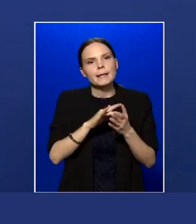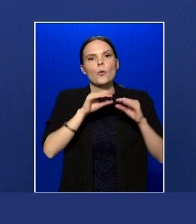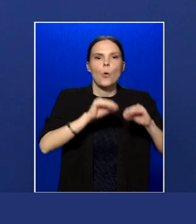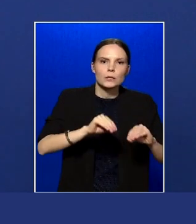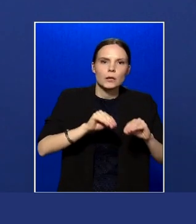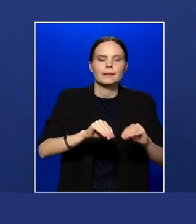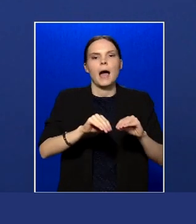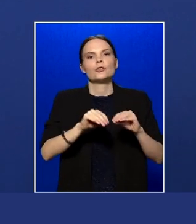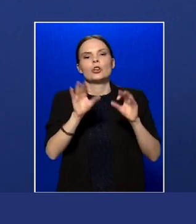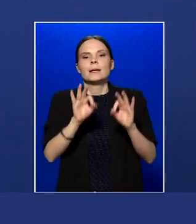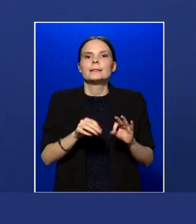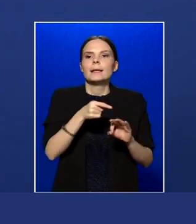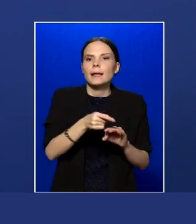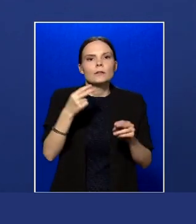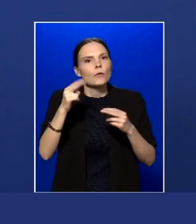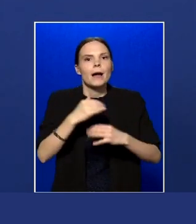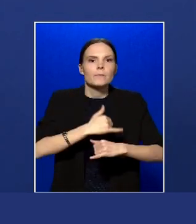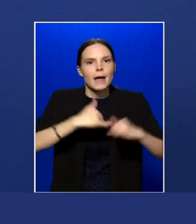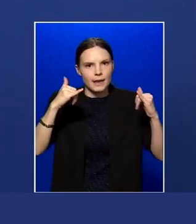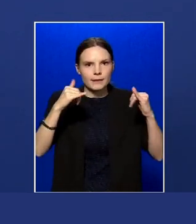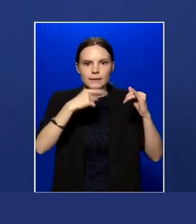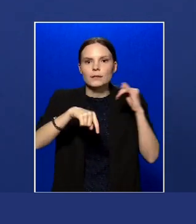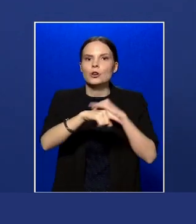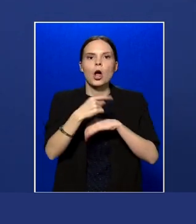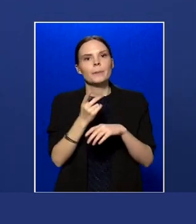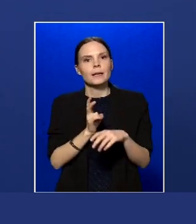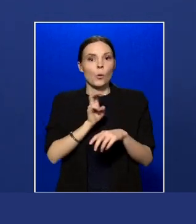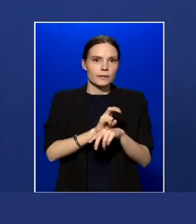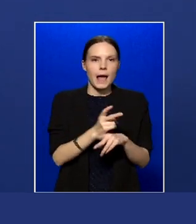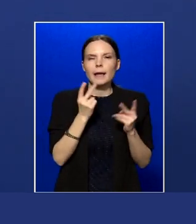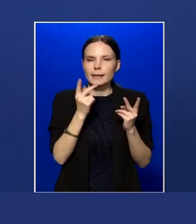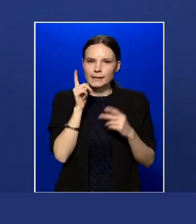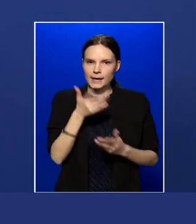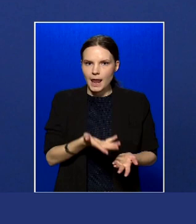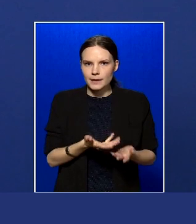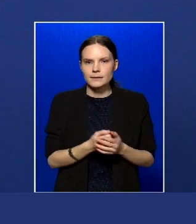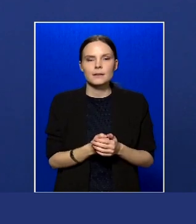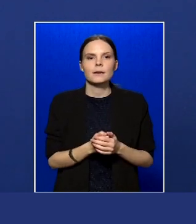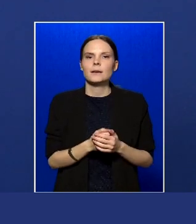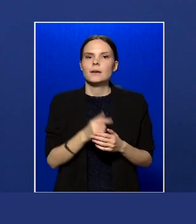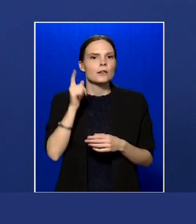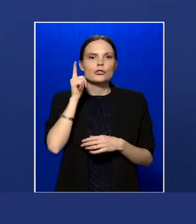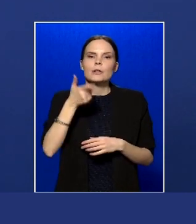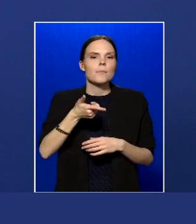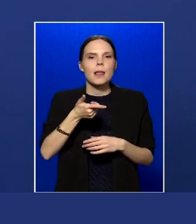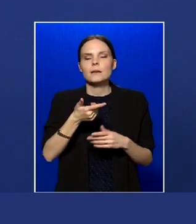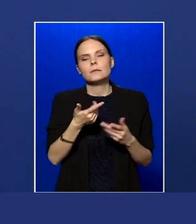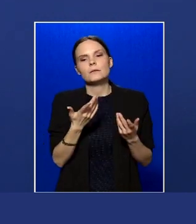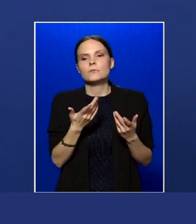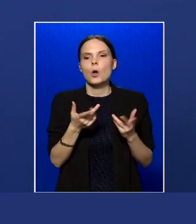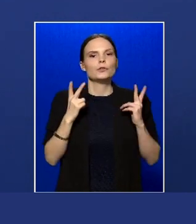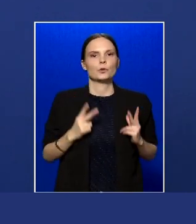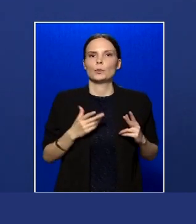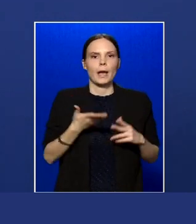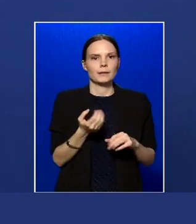az a cég egyéb ügyének a továbbfejlesztése, ami hozzáadott értéket állít elő, és egyébként nem vezet egyfajta